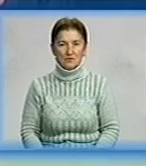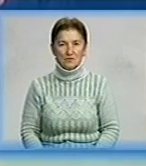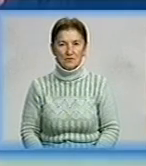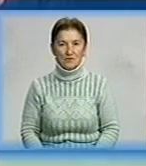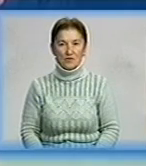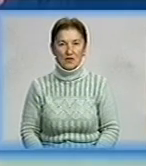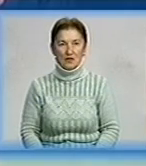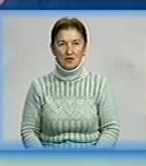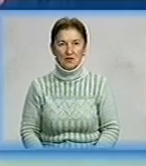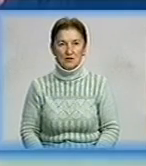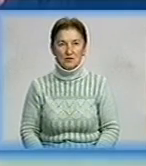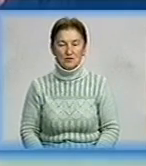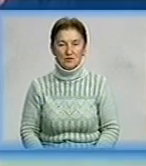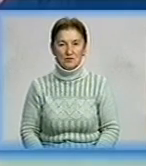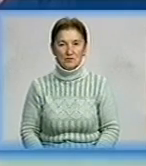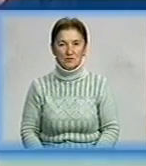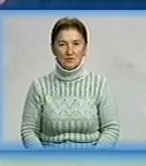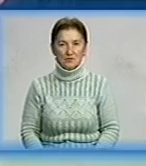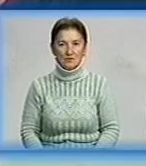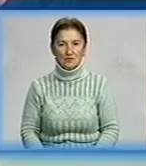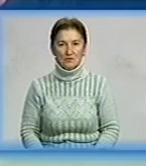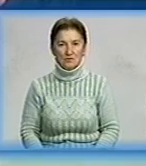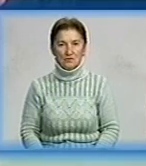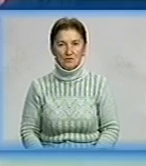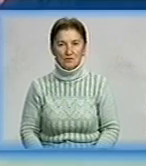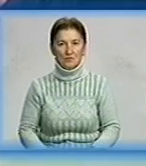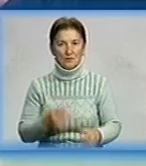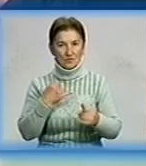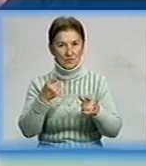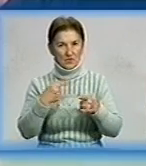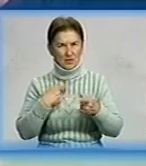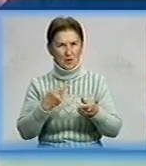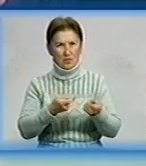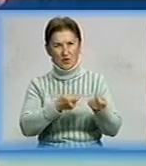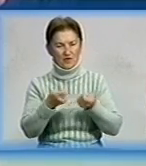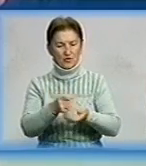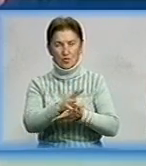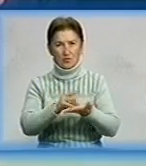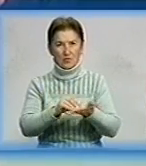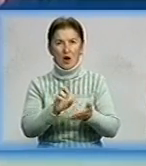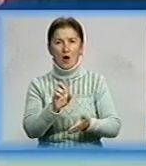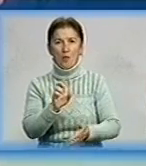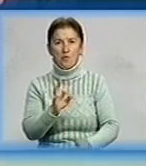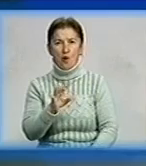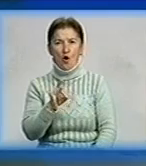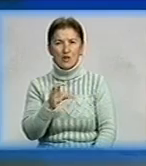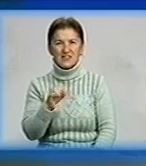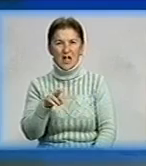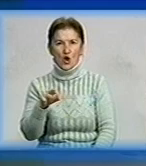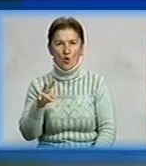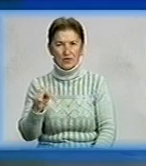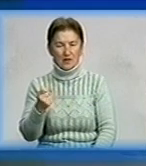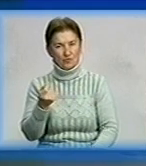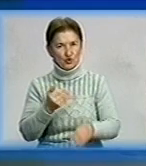a good example of creative city. Как пример я приведу Барселону, но я скажу об этом немного позже. But your question